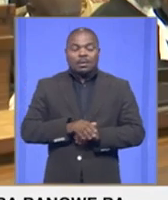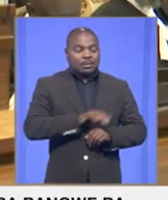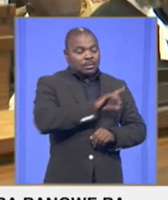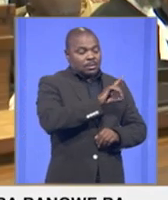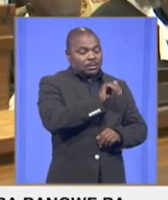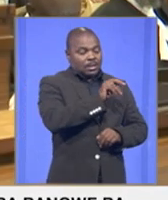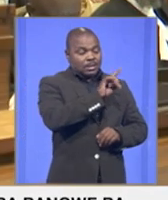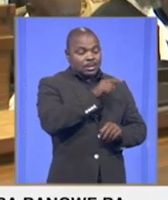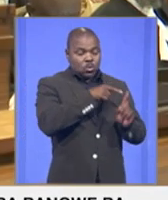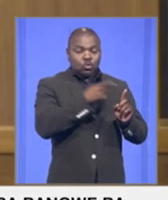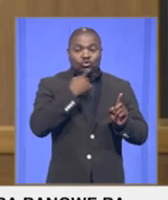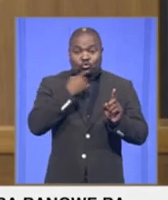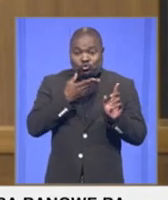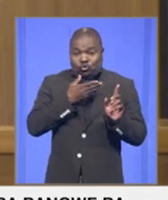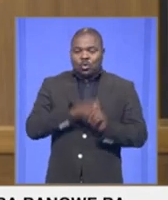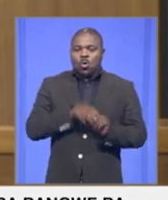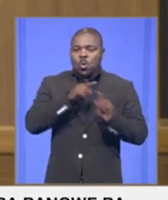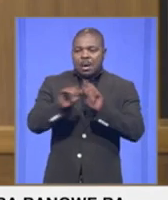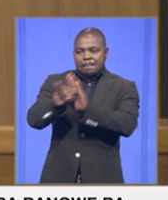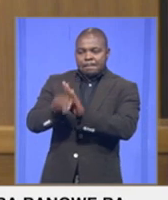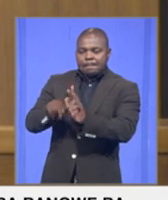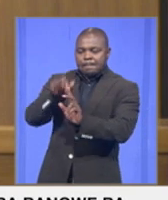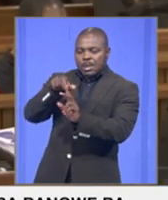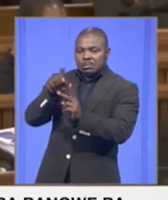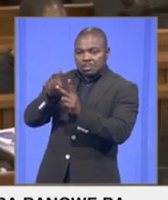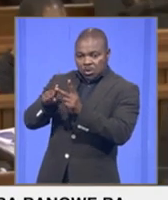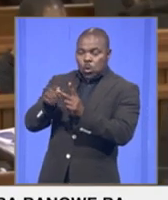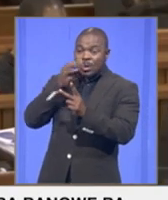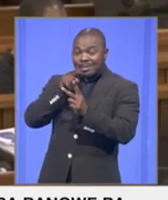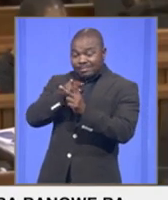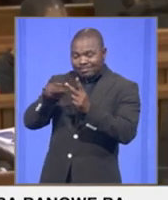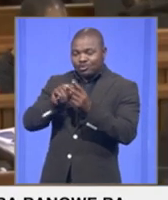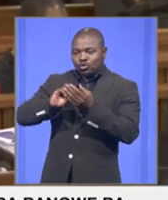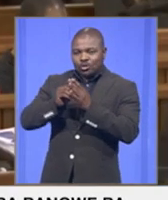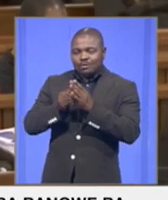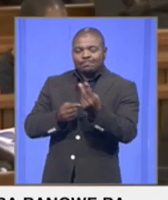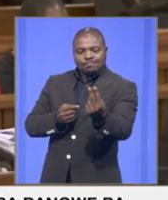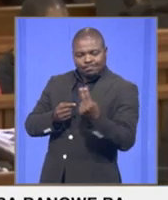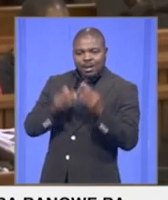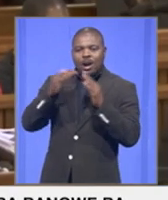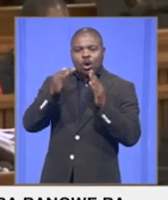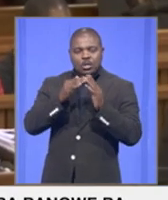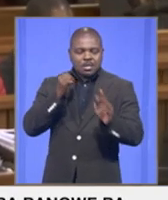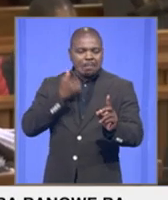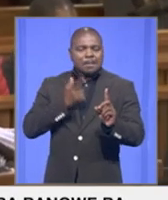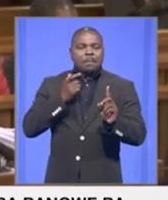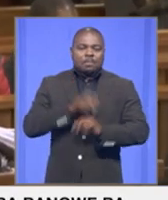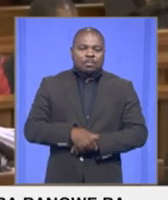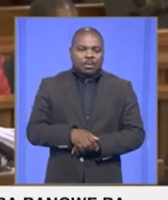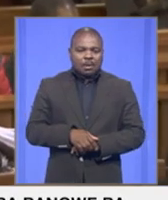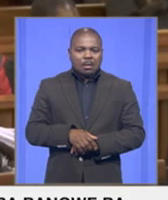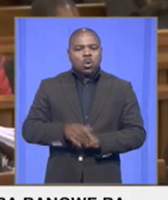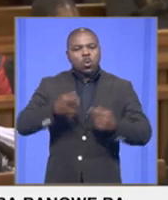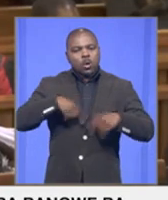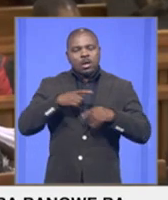yo supileng balatofadiwa wa ntlha le wa bobedi gore ke bone batlhasedi. Whilst at that, and we are still listening